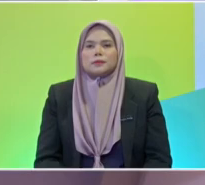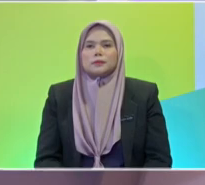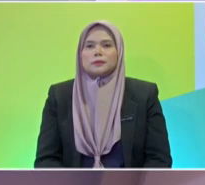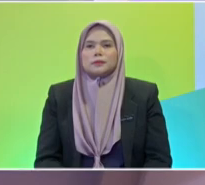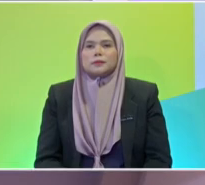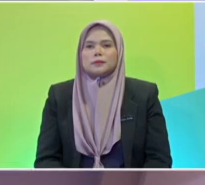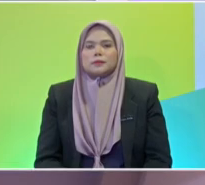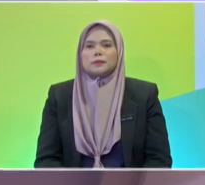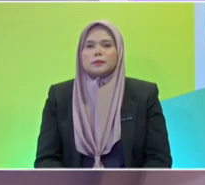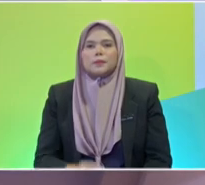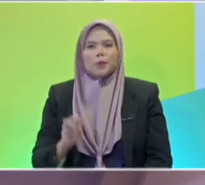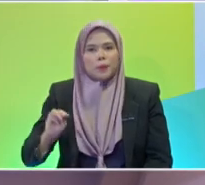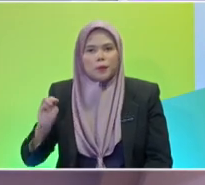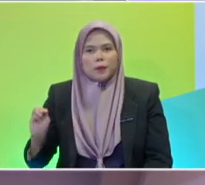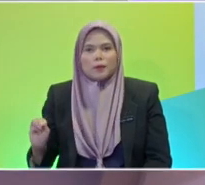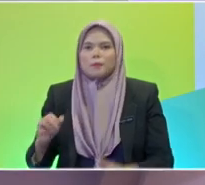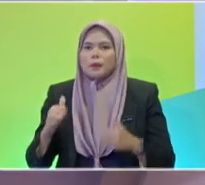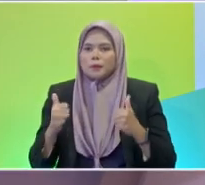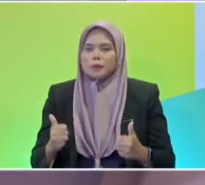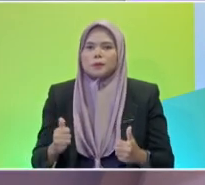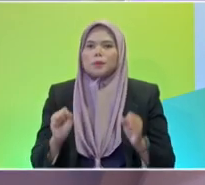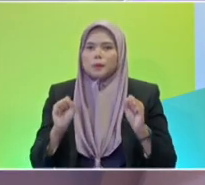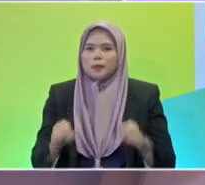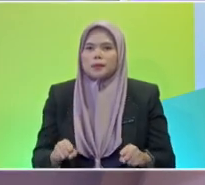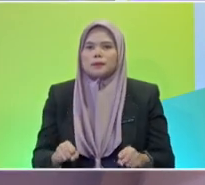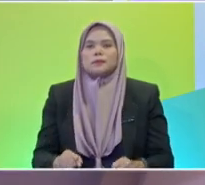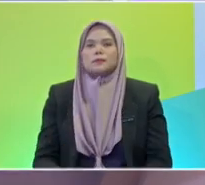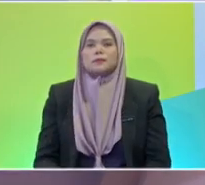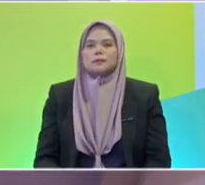dalam diri anak-anak murid kita anak-anak